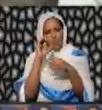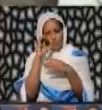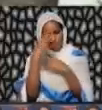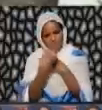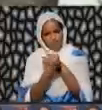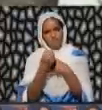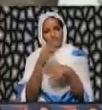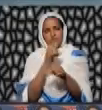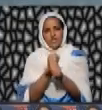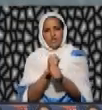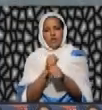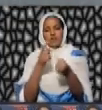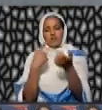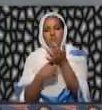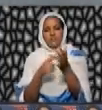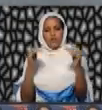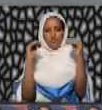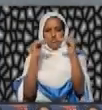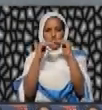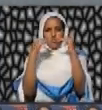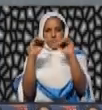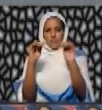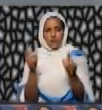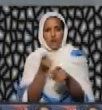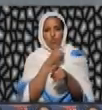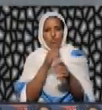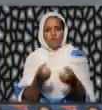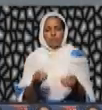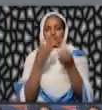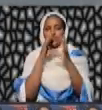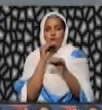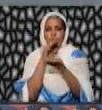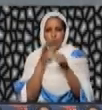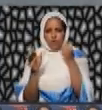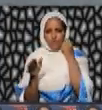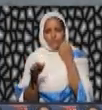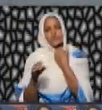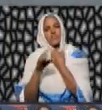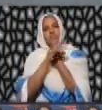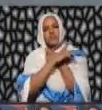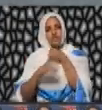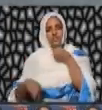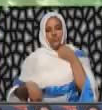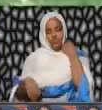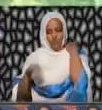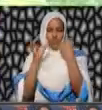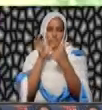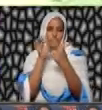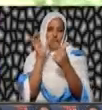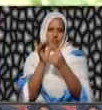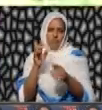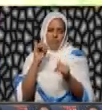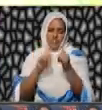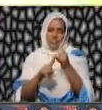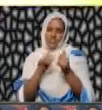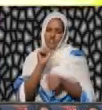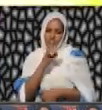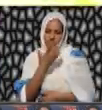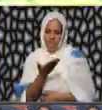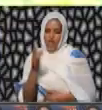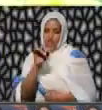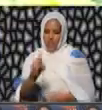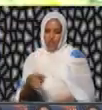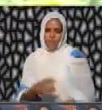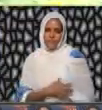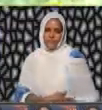ነው ቀርጾ ብድግም ያደርጋል። ከኩዮቹ ጋር ካልሆነ እንብዛም የማያወራው ክርስቶስ ሐሪውን በመጨረሻ ጥቂት ነገር